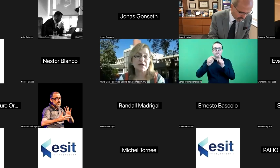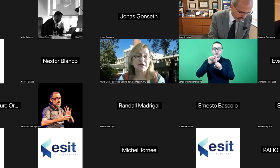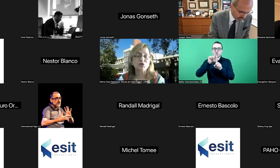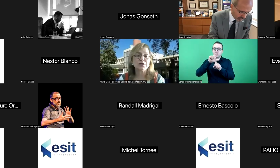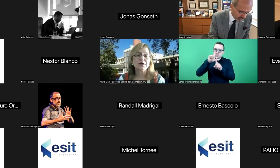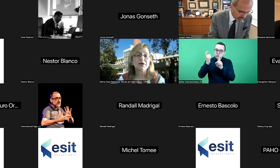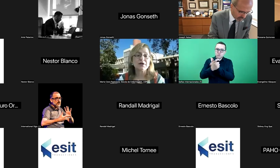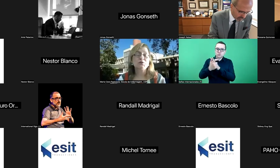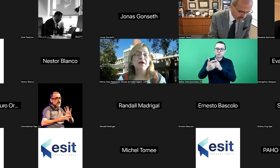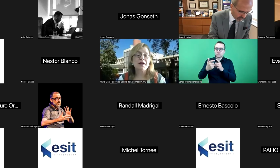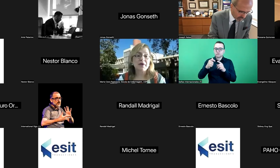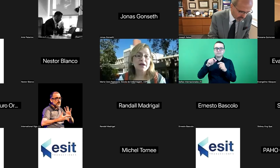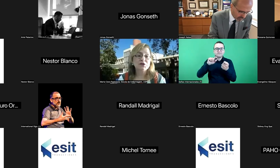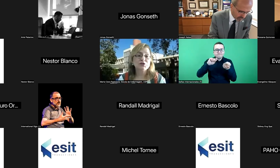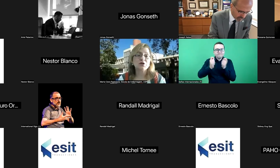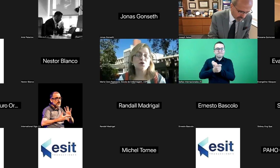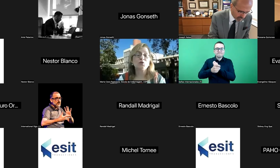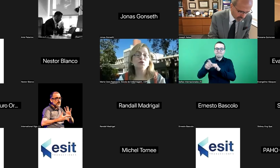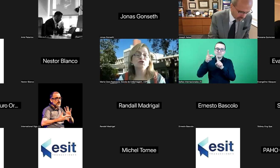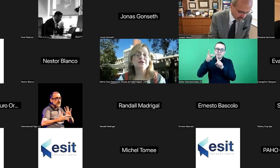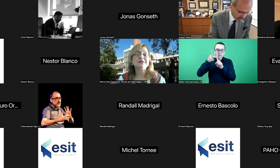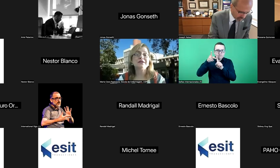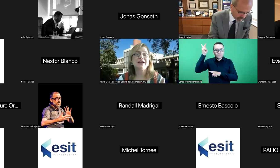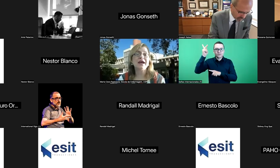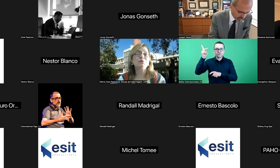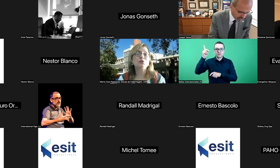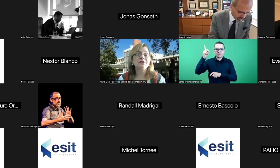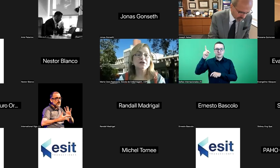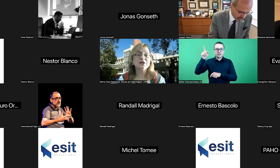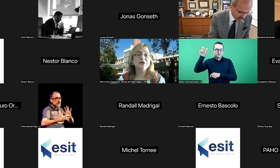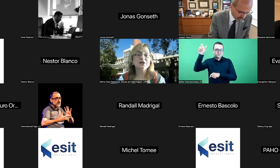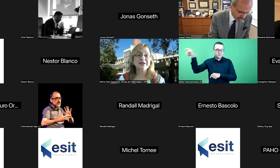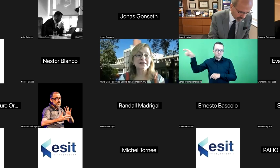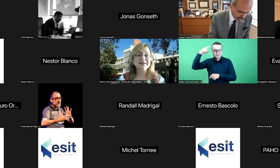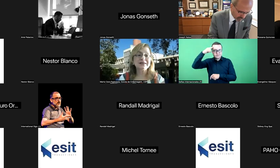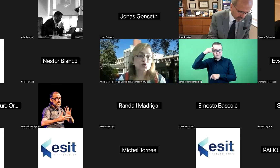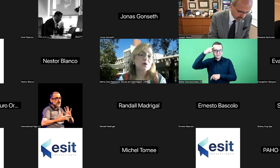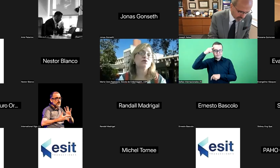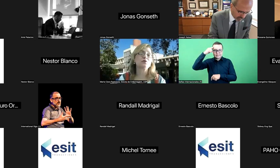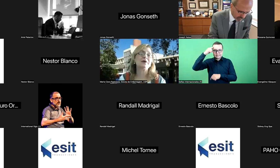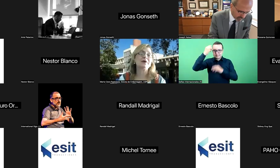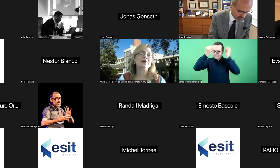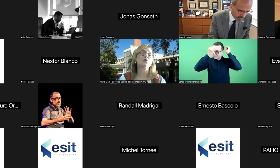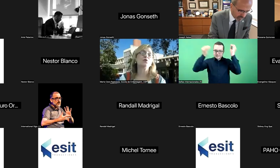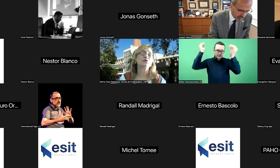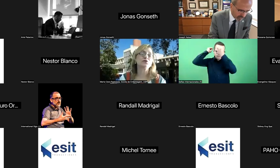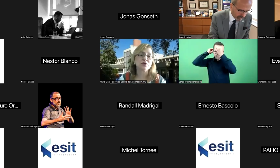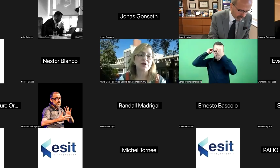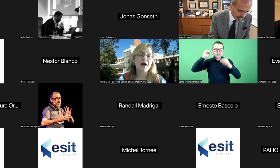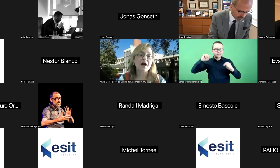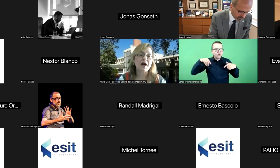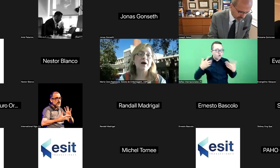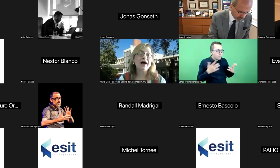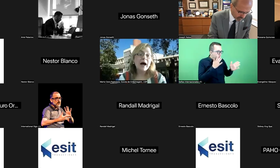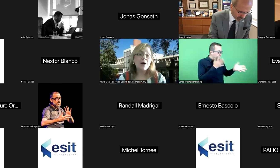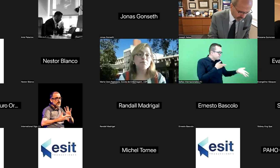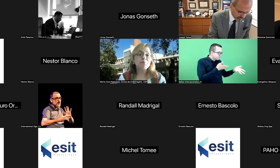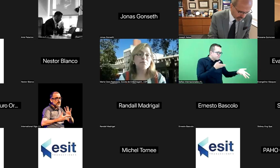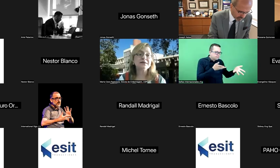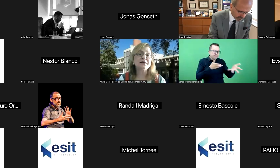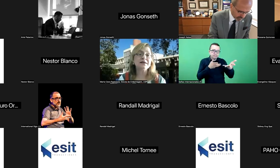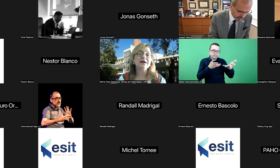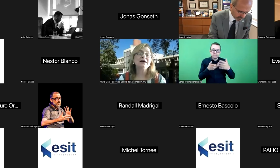sur les changements de culture, la formation des professionnels. Par rapport à la position du patient. Tout d'abord, premièrement, comme je vous ai dit, il est important que